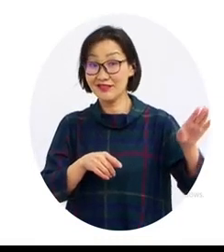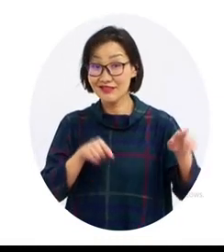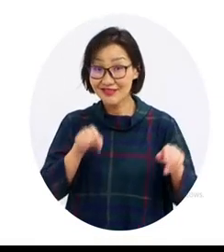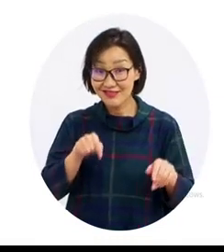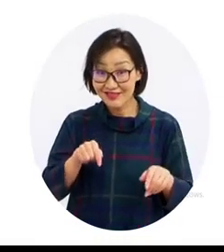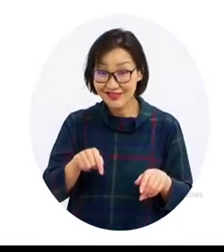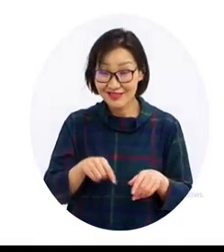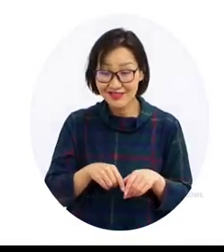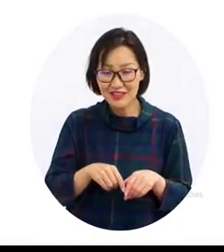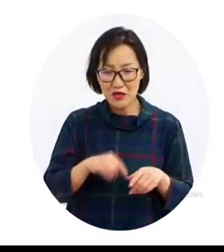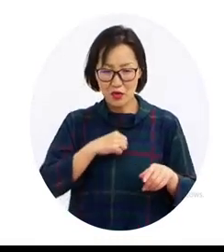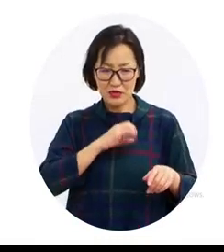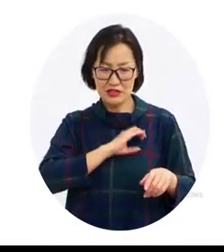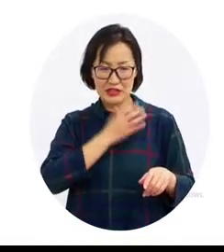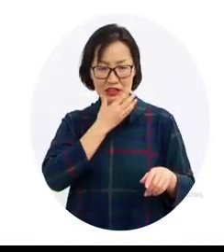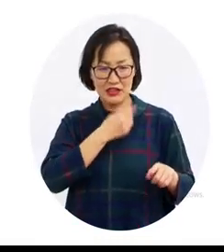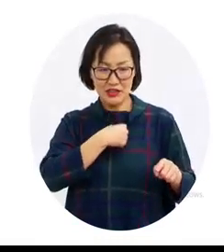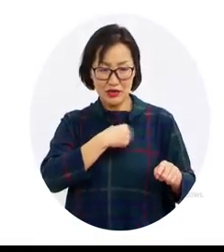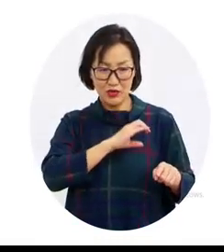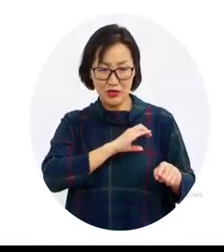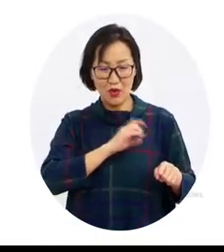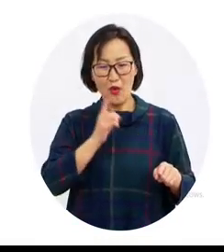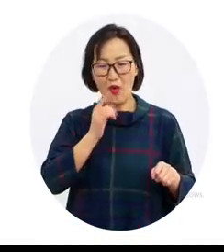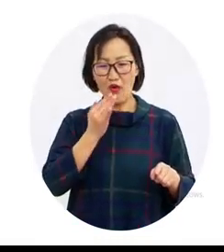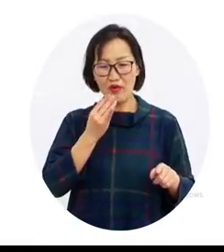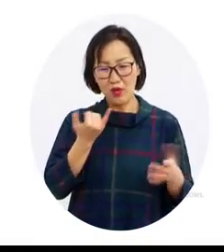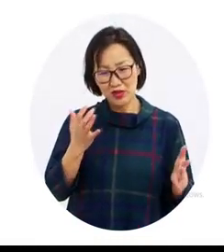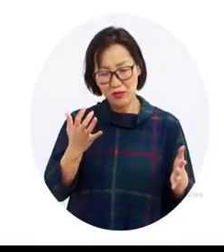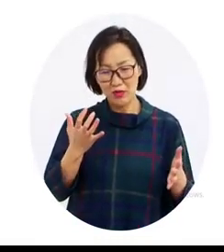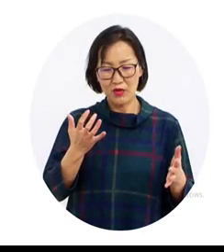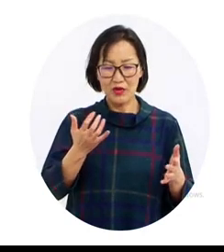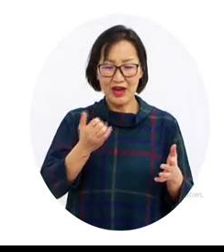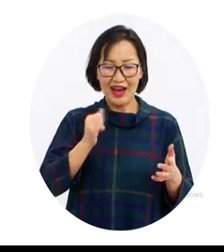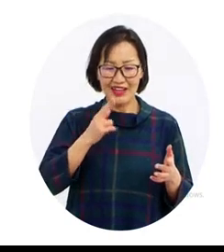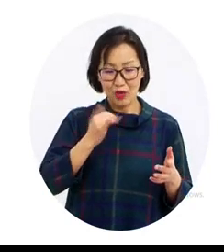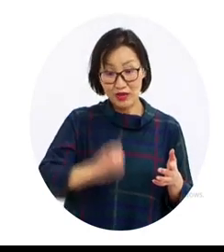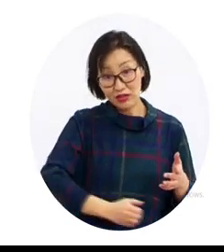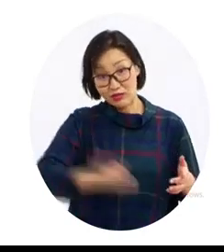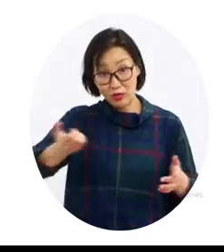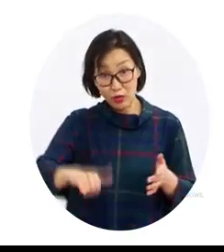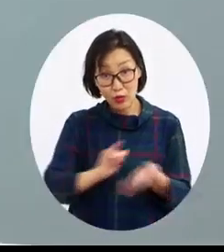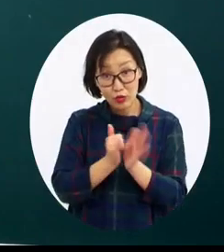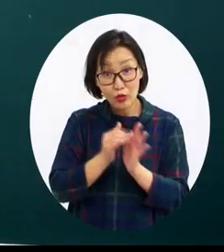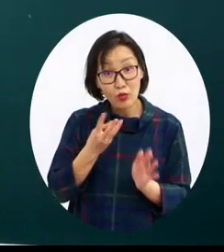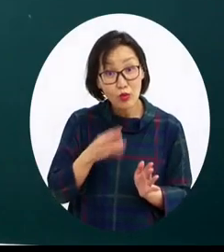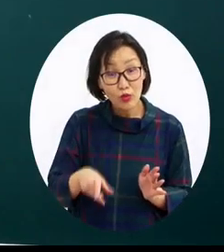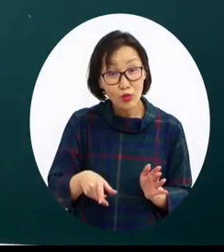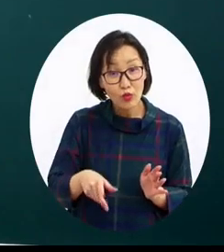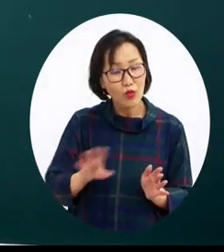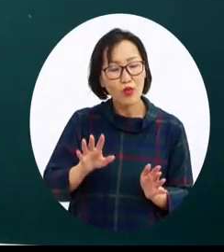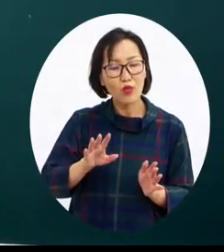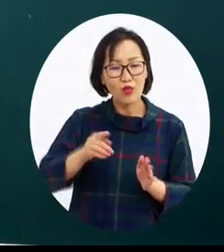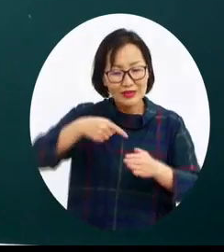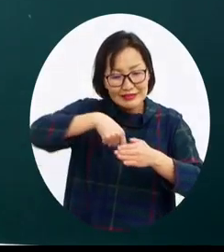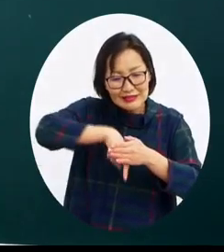сэтгэл рүү ус их сэтгэл рүү ус ингээд шууд утгаараа бол хумтаа ус юм уу аяртаа ус барьж аваад хихи хэлж байгаа юм уу? Үгүй тийм